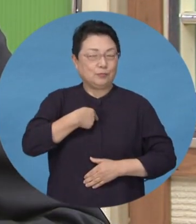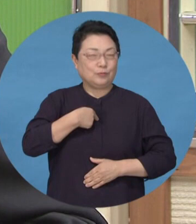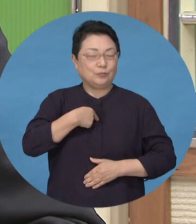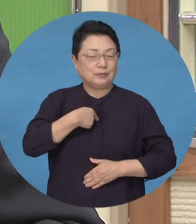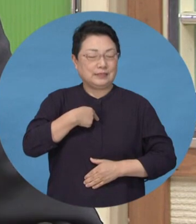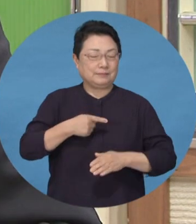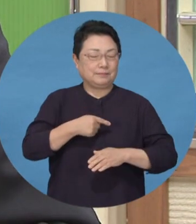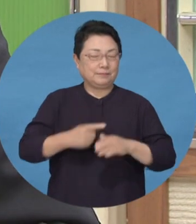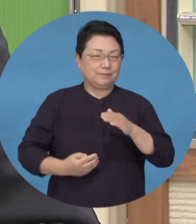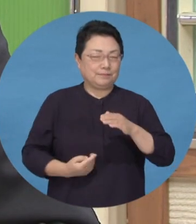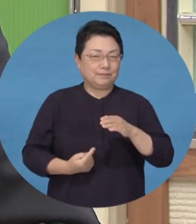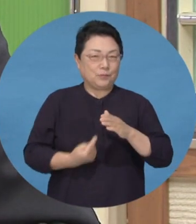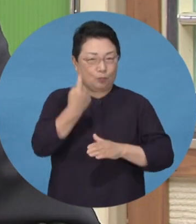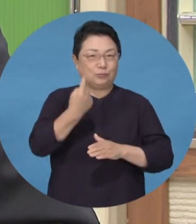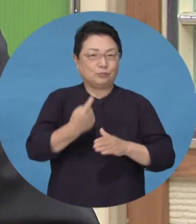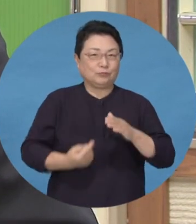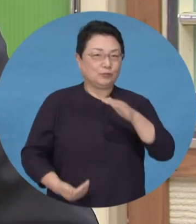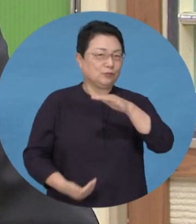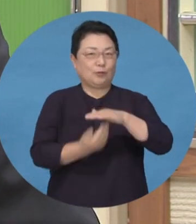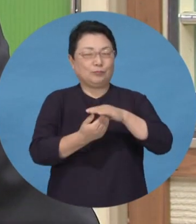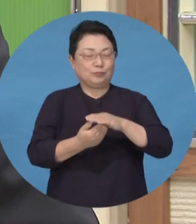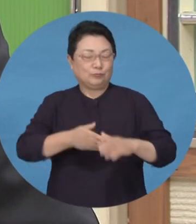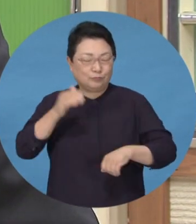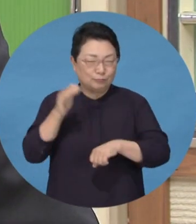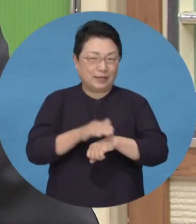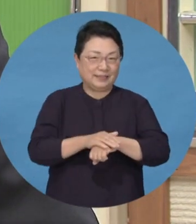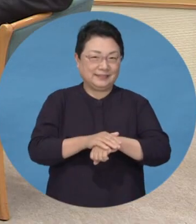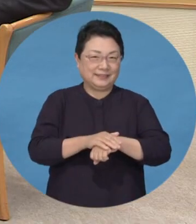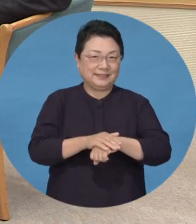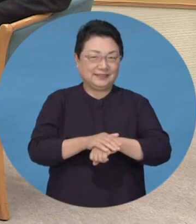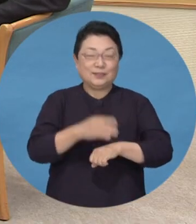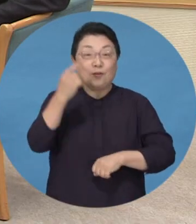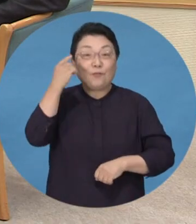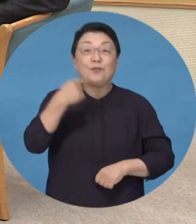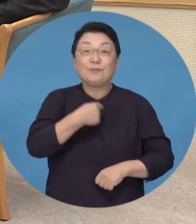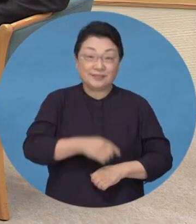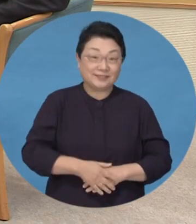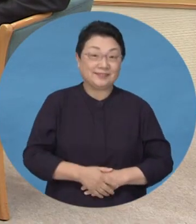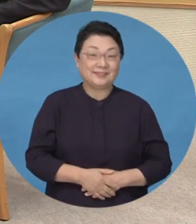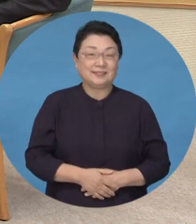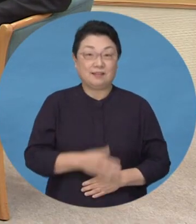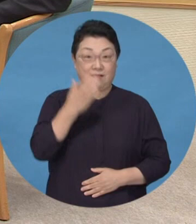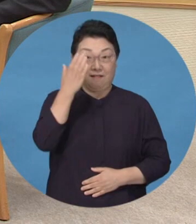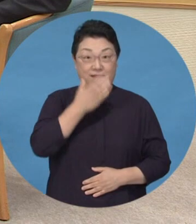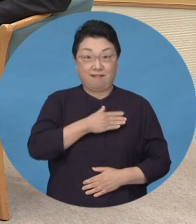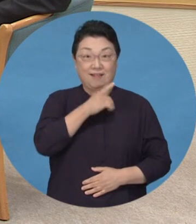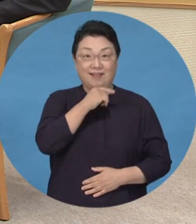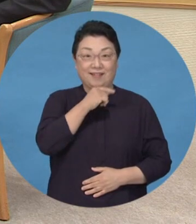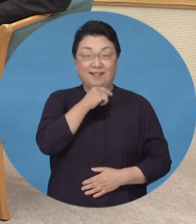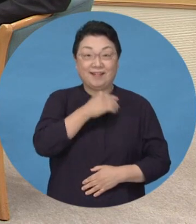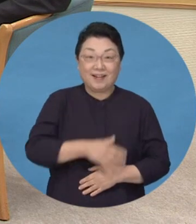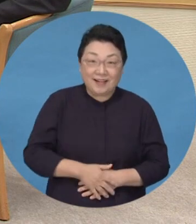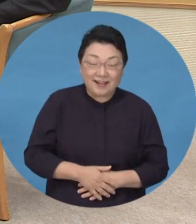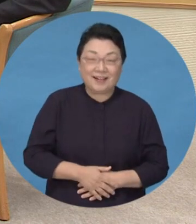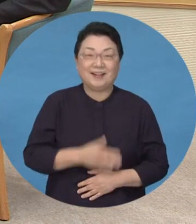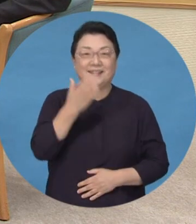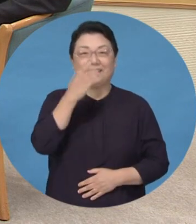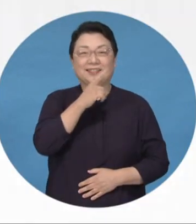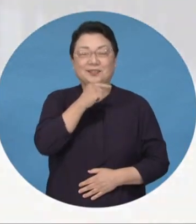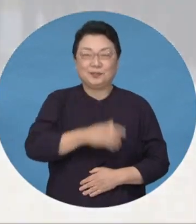の中で多分あの最も甘いブルーのひとりだと思いませんでしょ自信がありますただですね